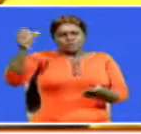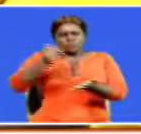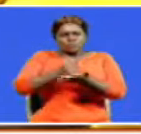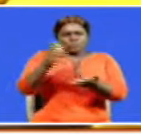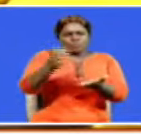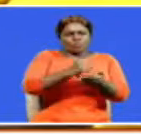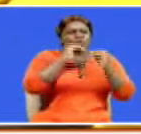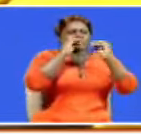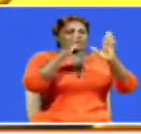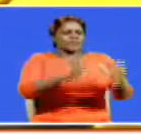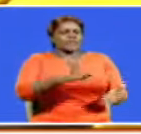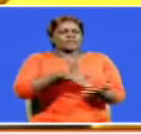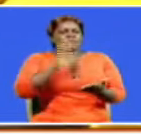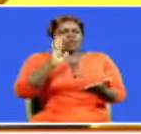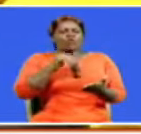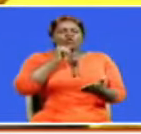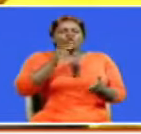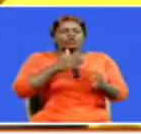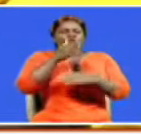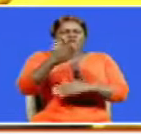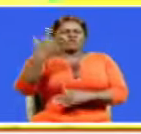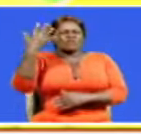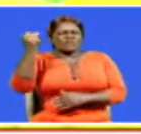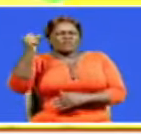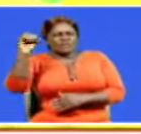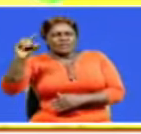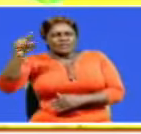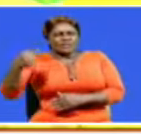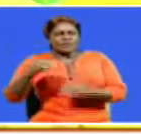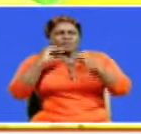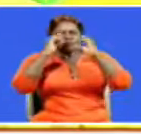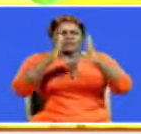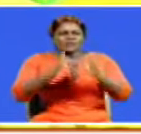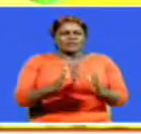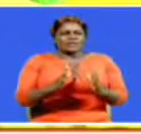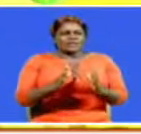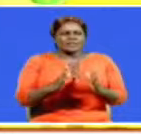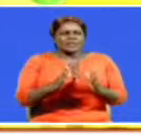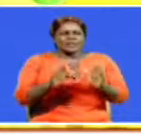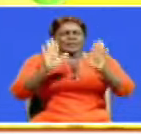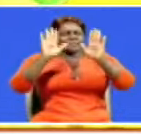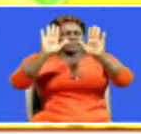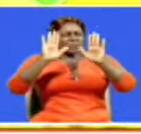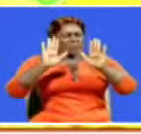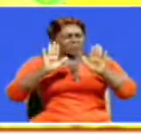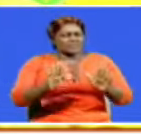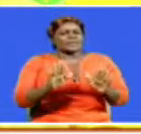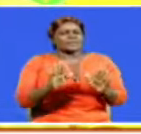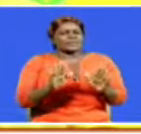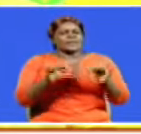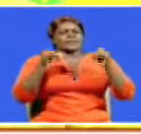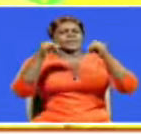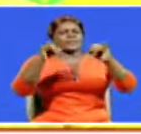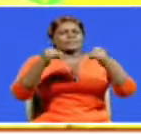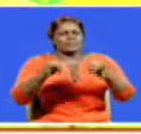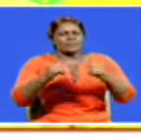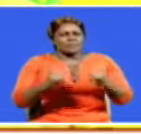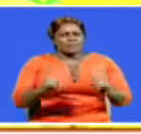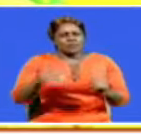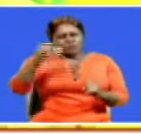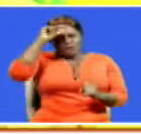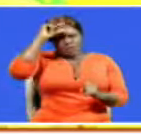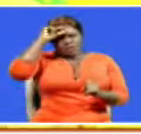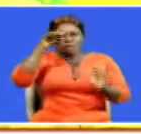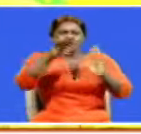idadi kubwa ya walimu wasiopungua 50,000. Teachers are very critical in the implementation of the government program,